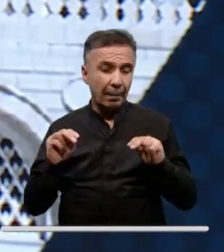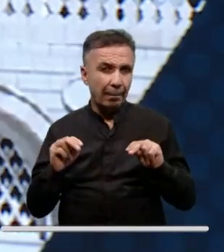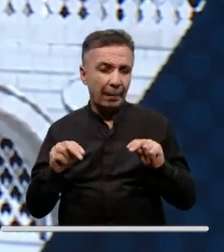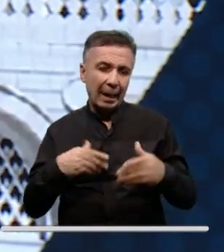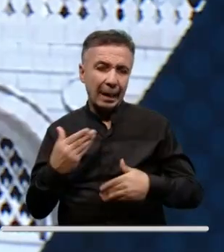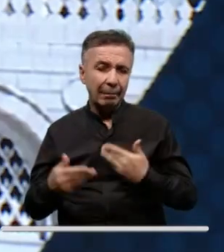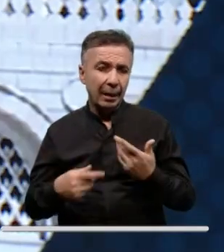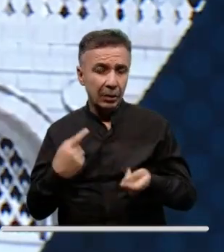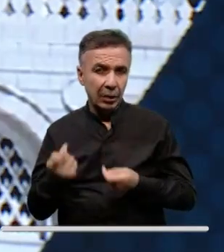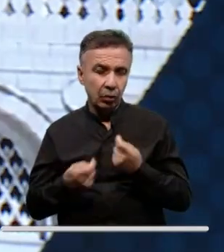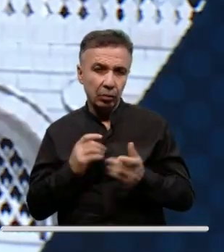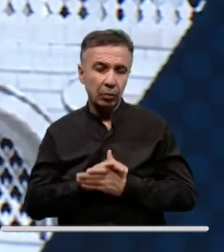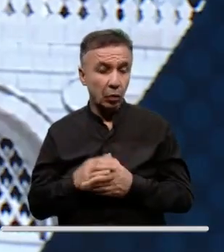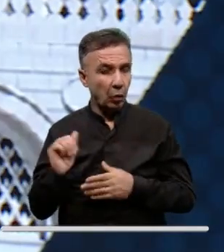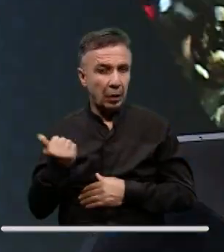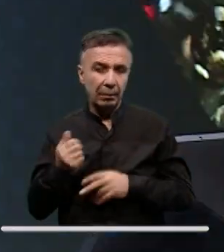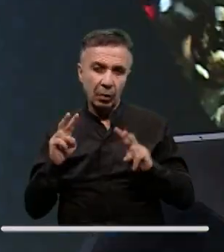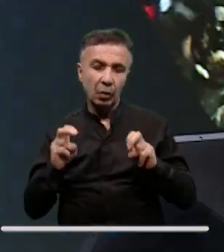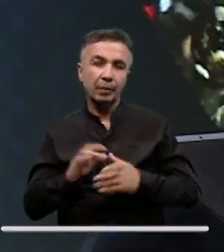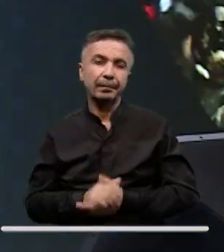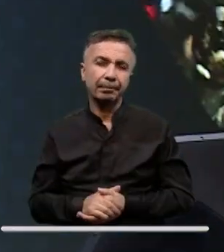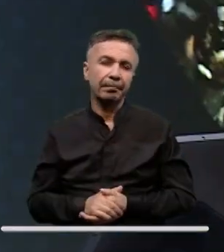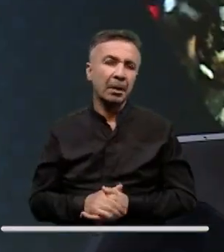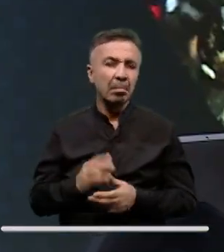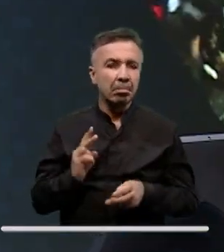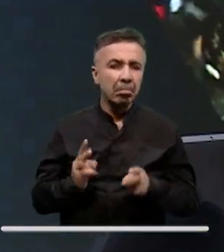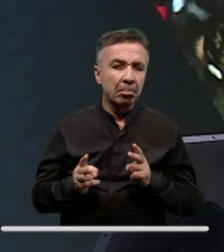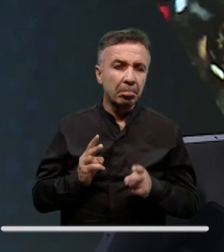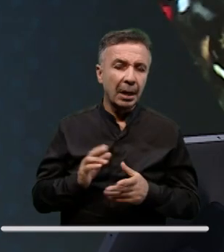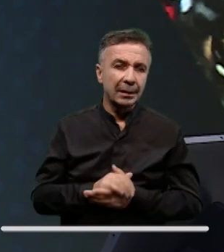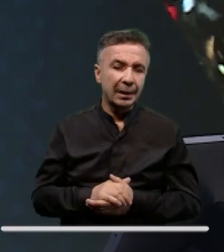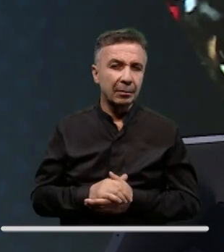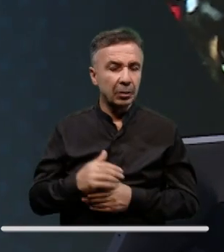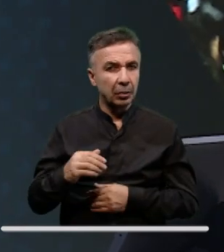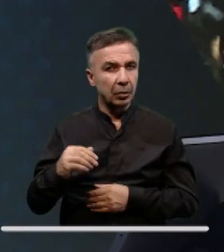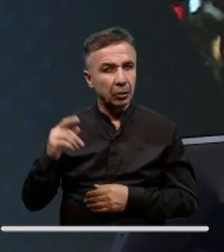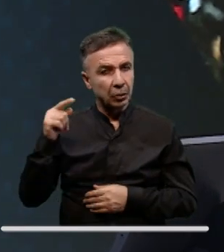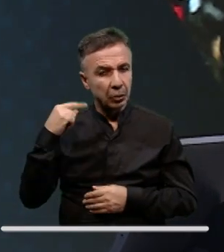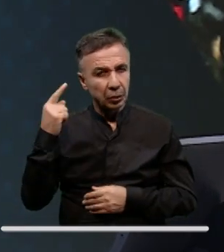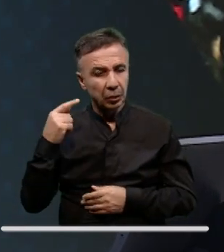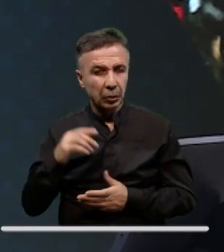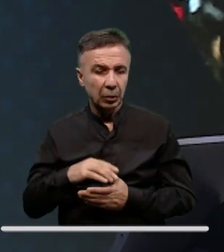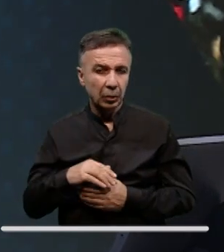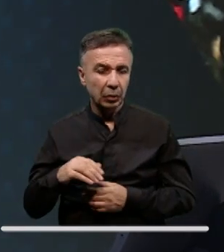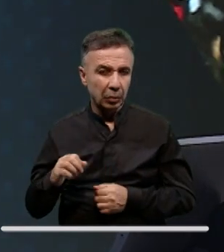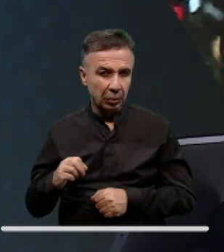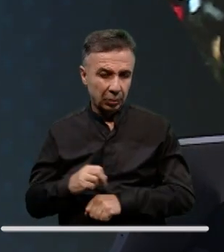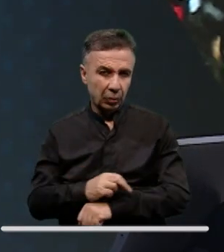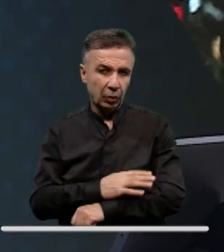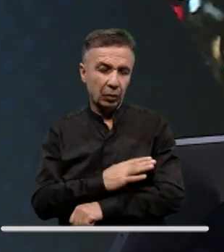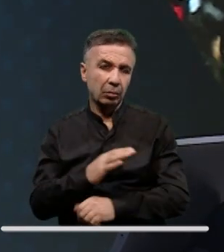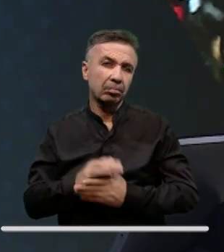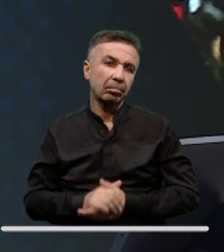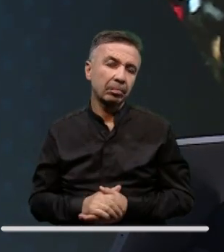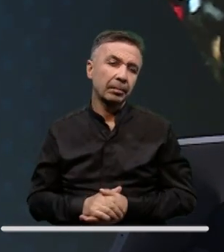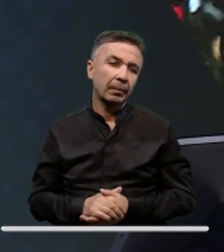ederseniz ya çok çok önemli bir konuya temas ettiniz çünkü Çü Bazen zaman zaman duyuyoruz işte vatandaş